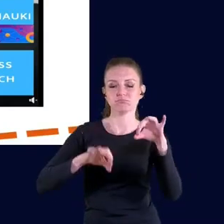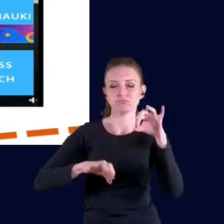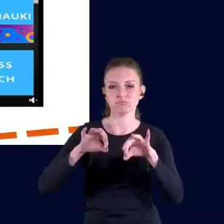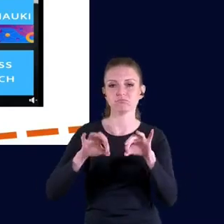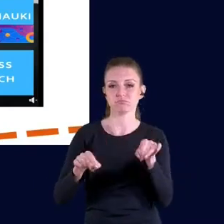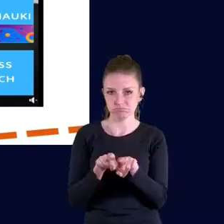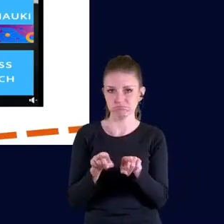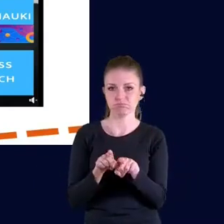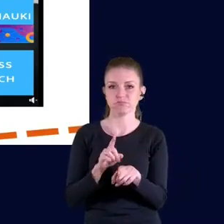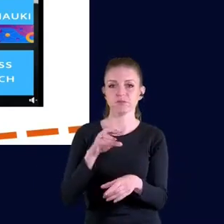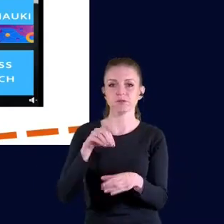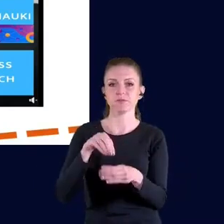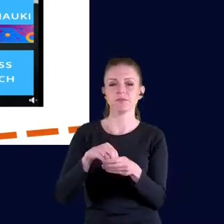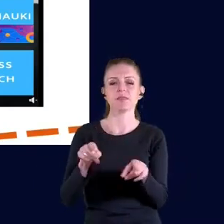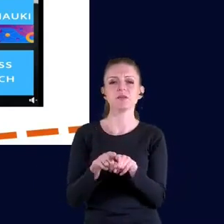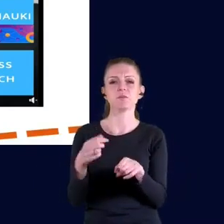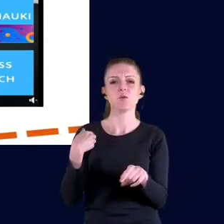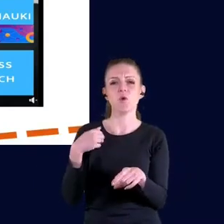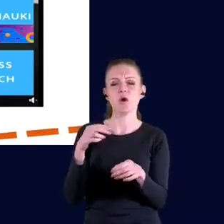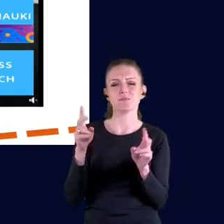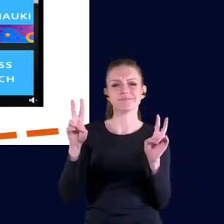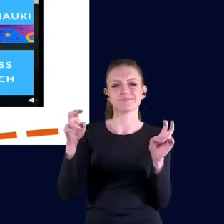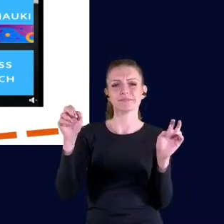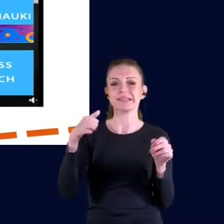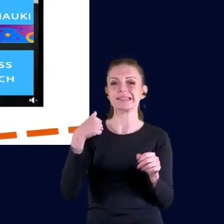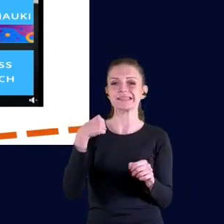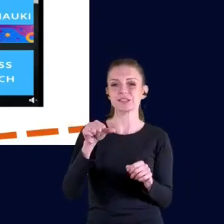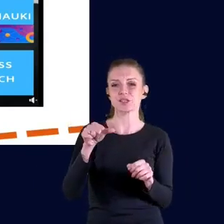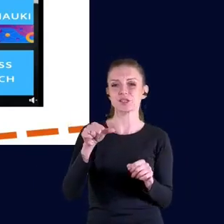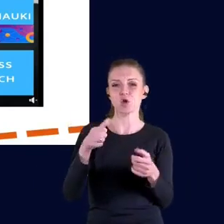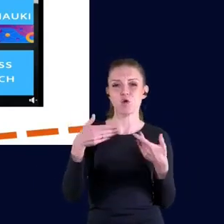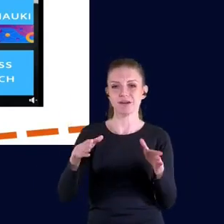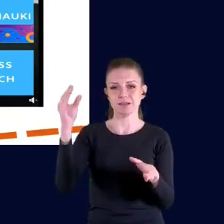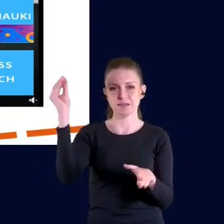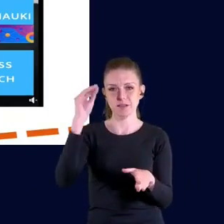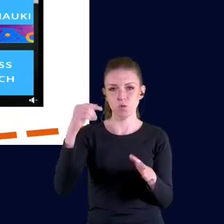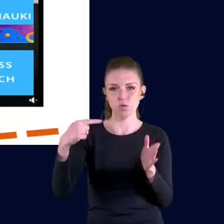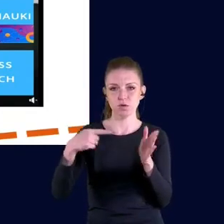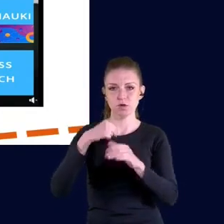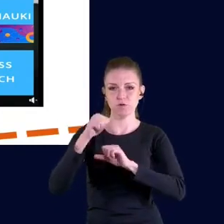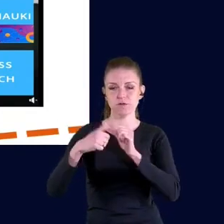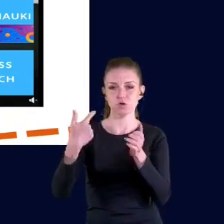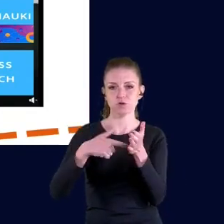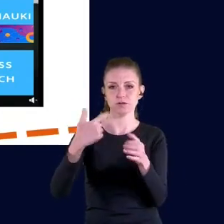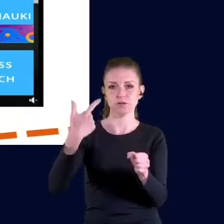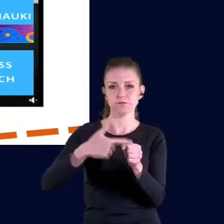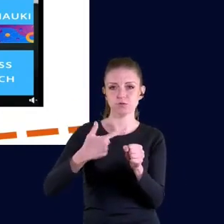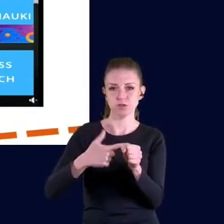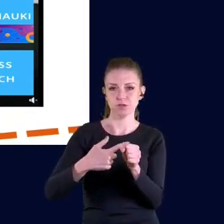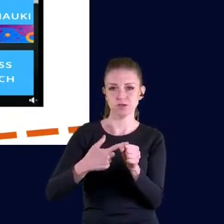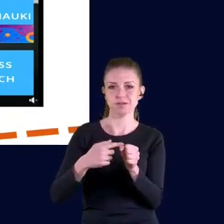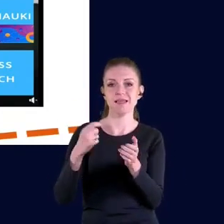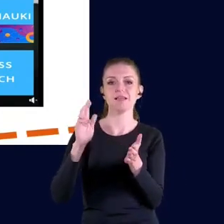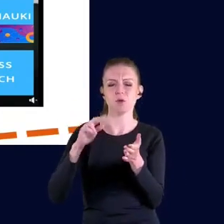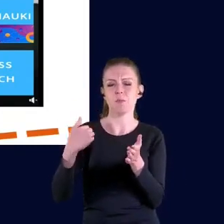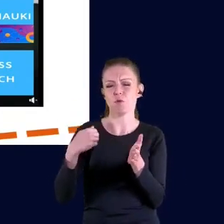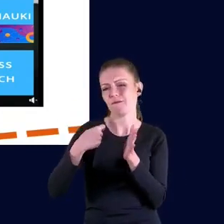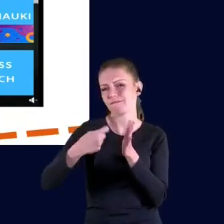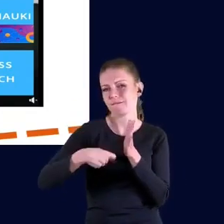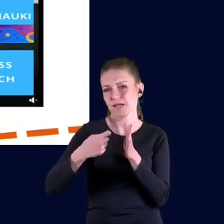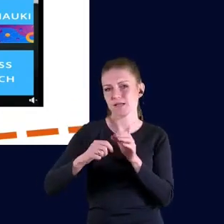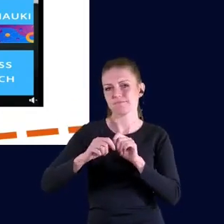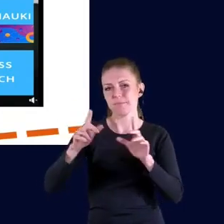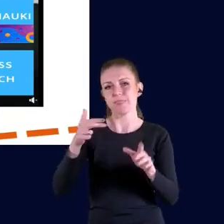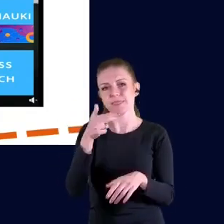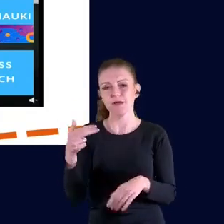studentów związku z tygodniem otwartej nauki które odbyło się w 2020 formy filmowej na temat otwartego dostępu